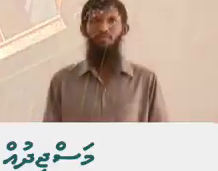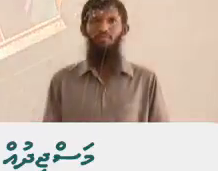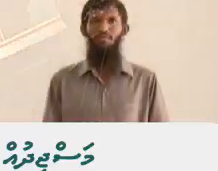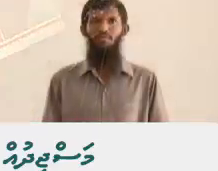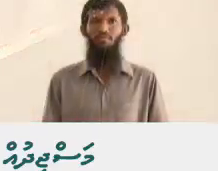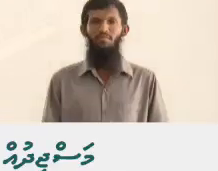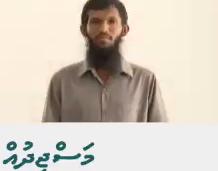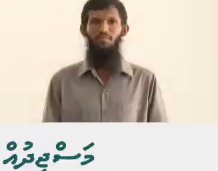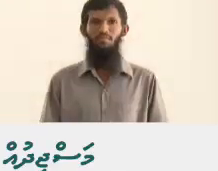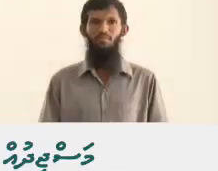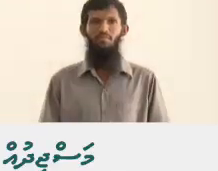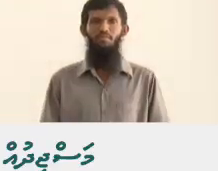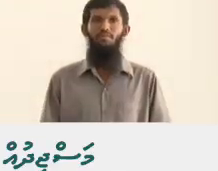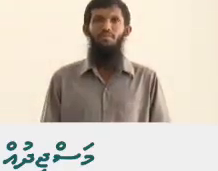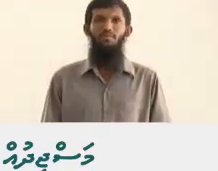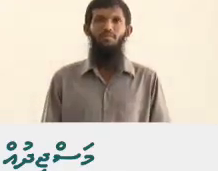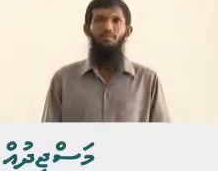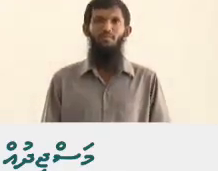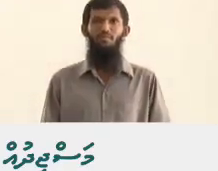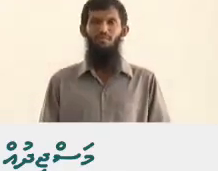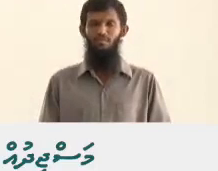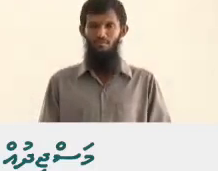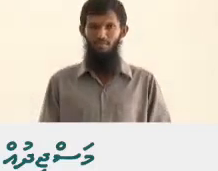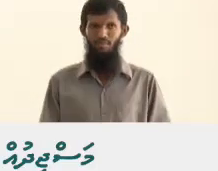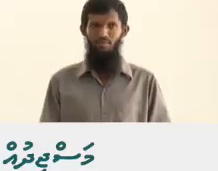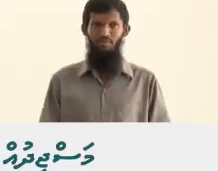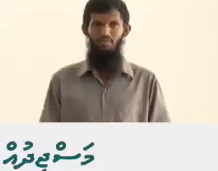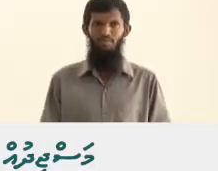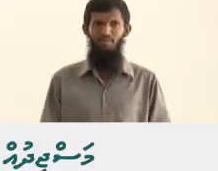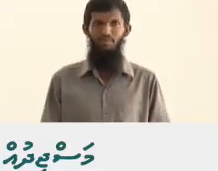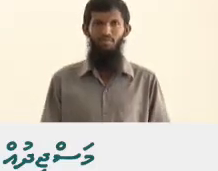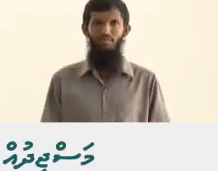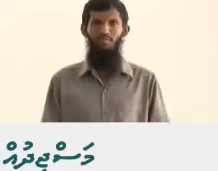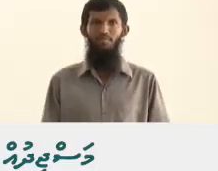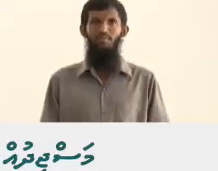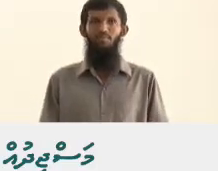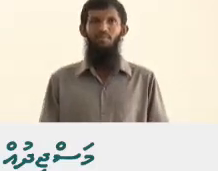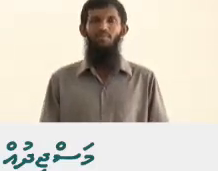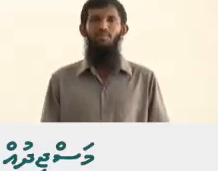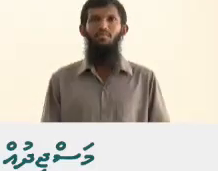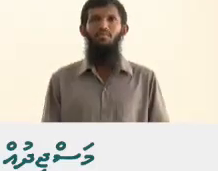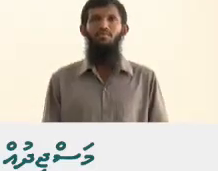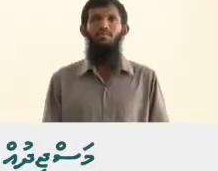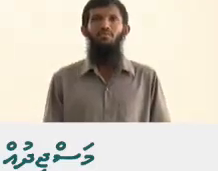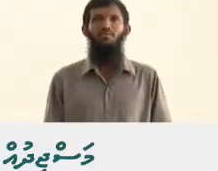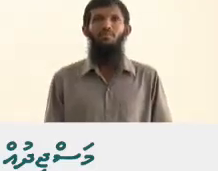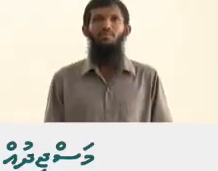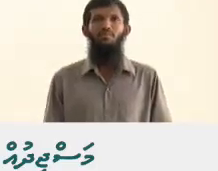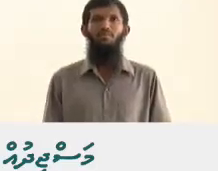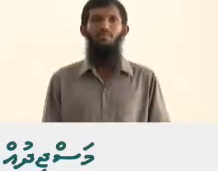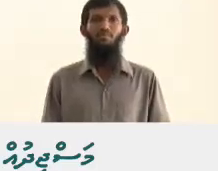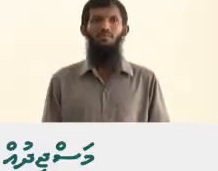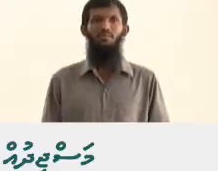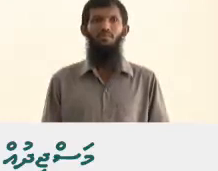سقمه وعلته. سبحانه هو الحكم العدل. أطاؤه فضل وابتلاؤه